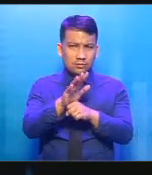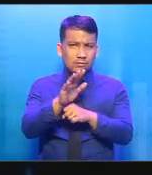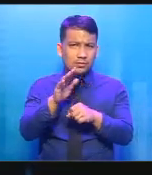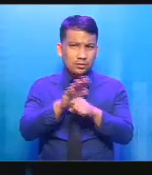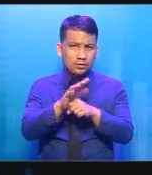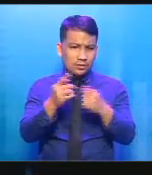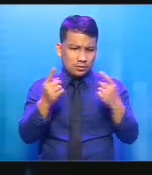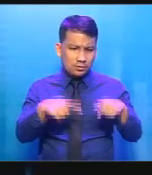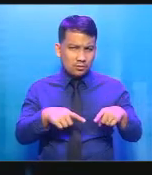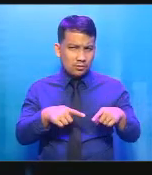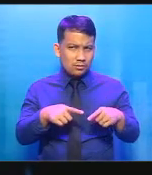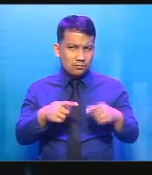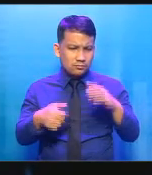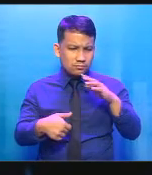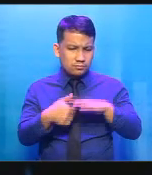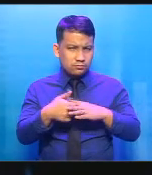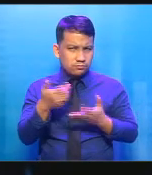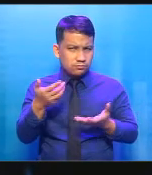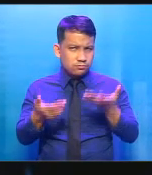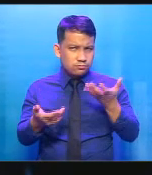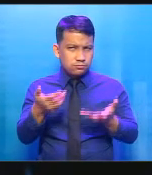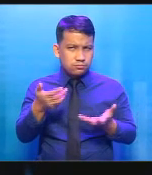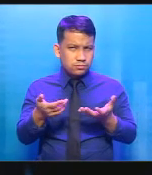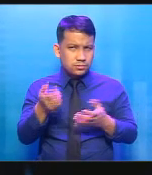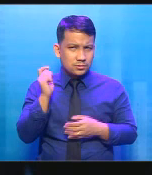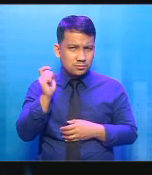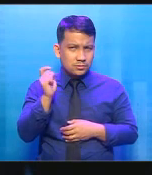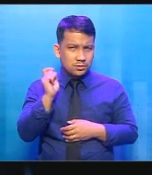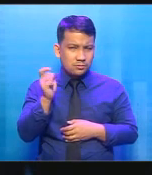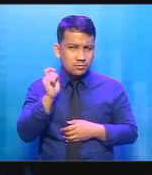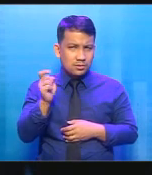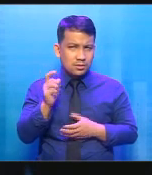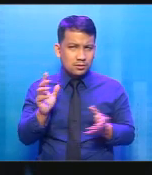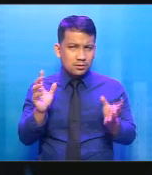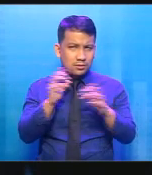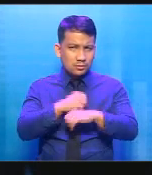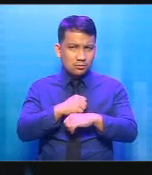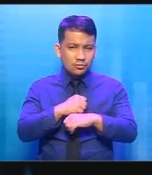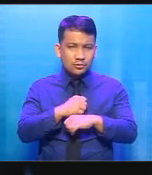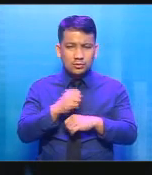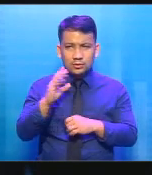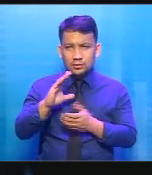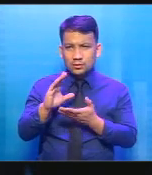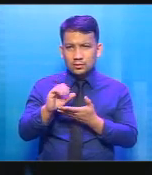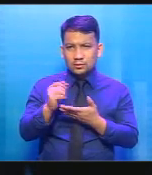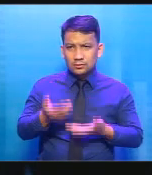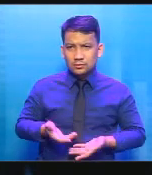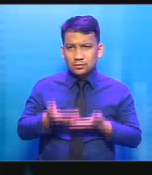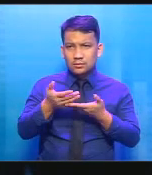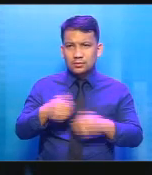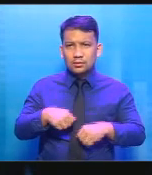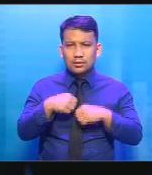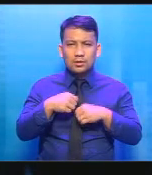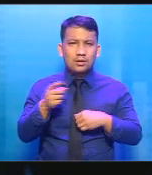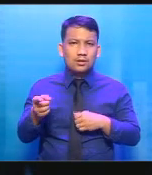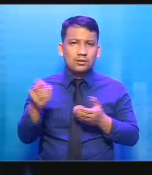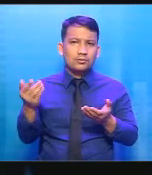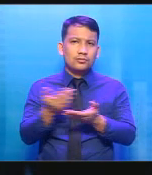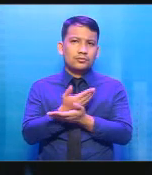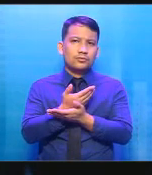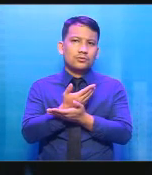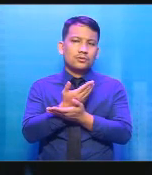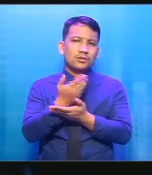nangyari. Tila lumalabas daw na inapura ng PNP na tapusin ang kaso para may pagmalaki nito bilang New